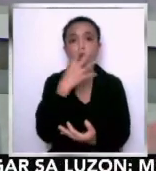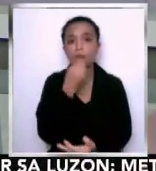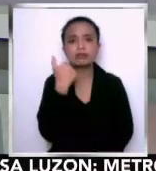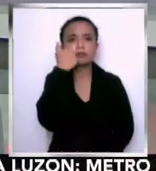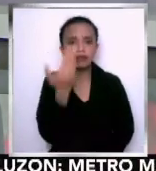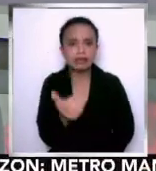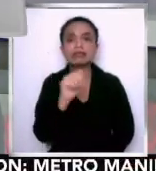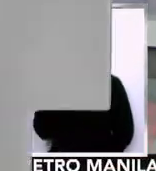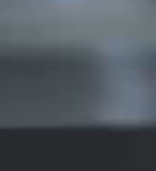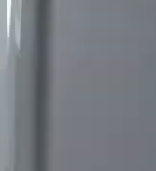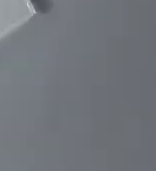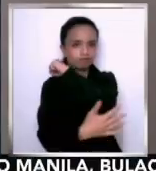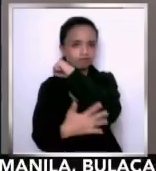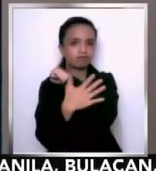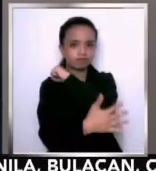ni JP Soriano.